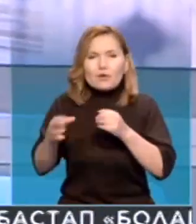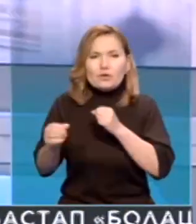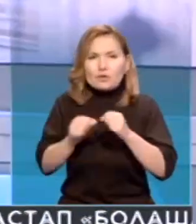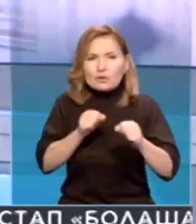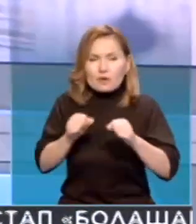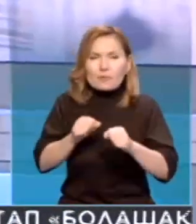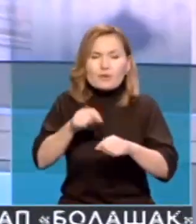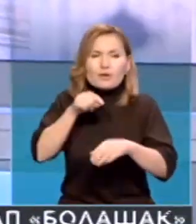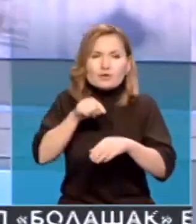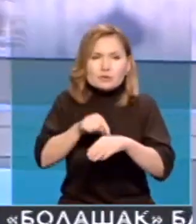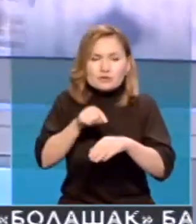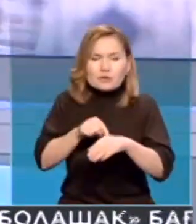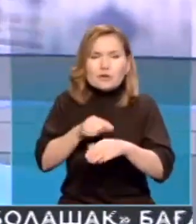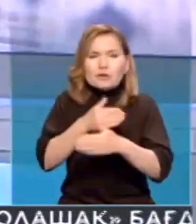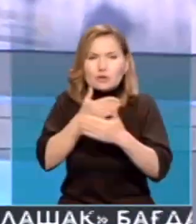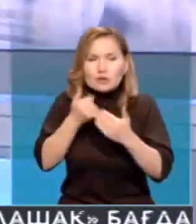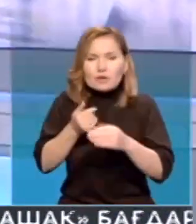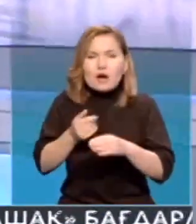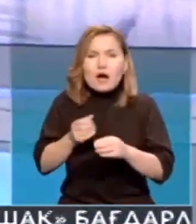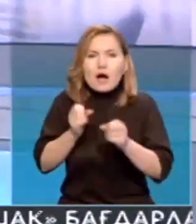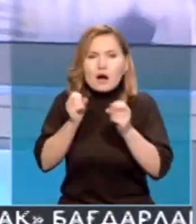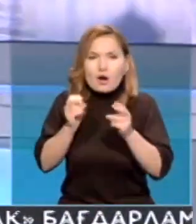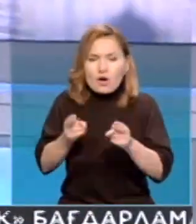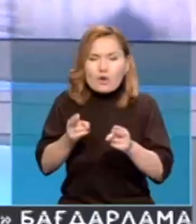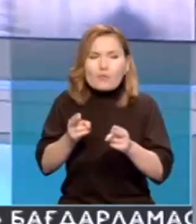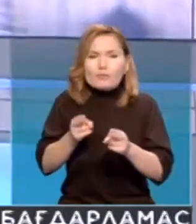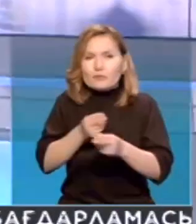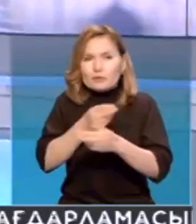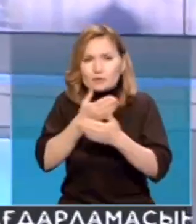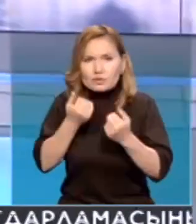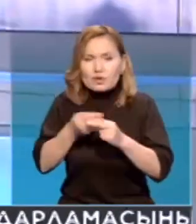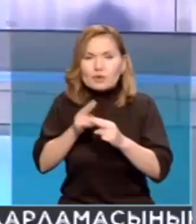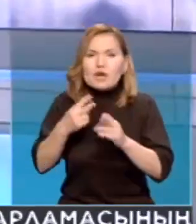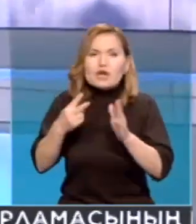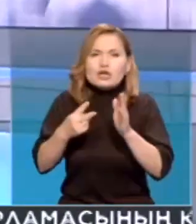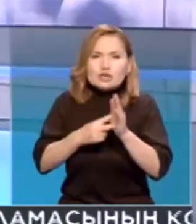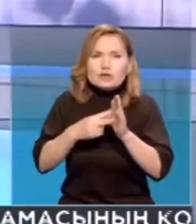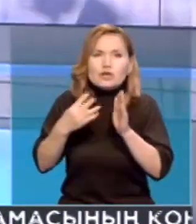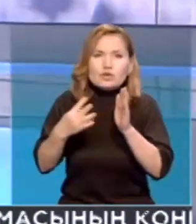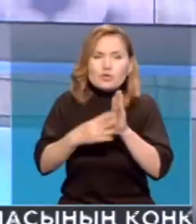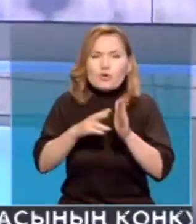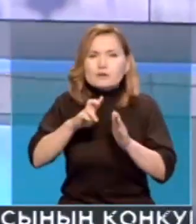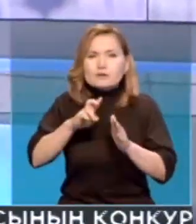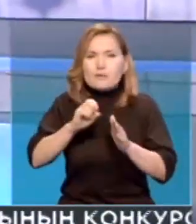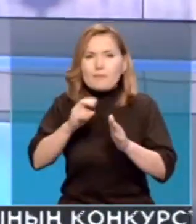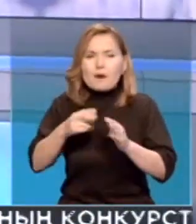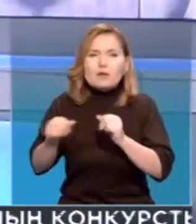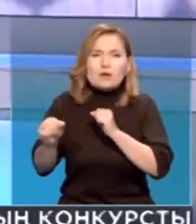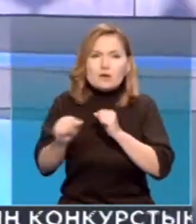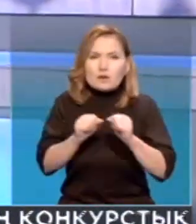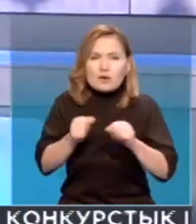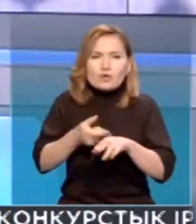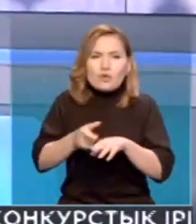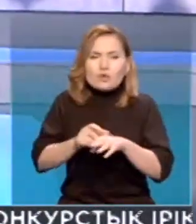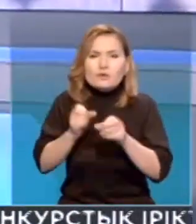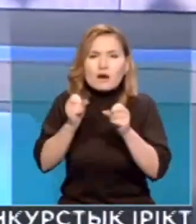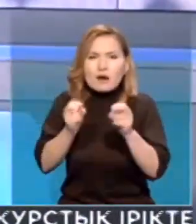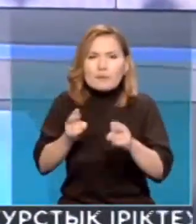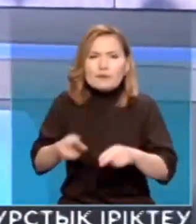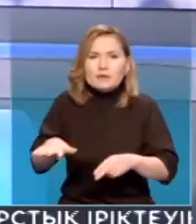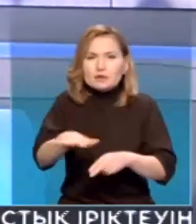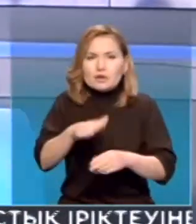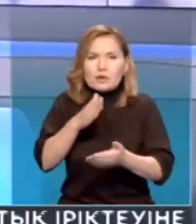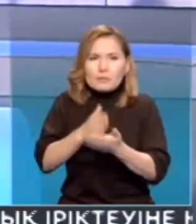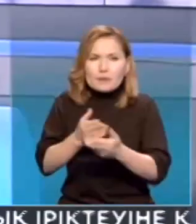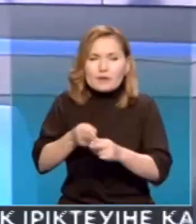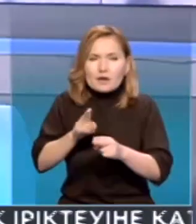сезілмейтіндіктен қауіптенуге негіз жоқ. Дегенмен елімізде күші 7-9 балға дейін жетуі мүмкін сейсмикалық қауіпті жерлер бар.